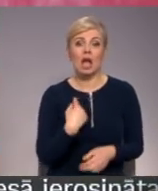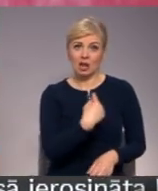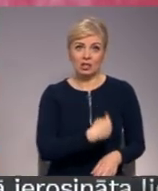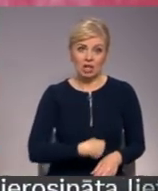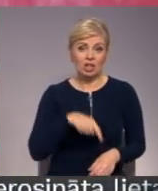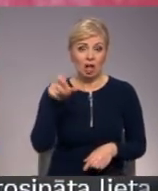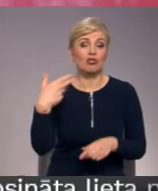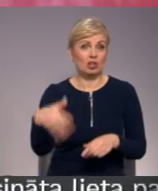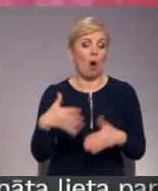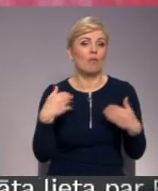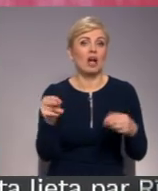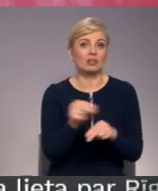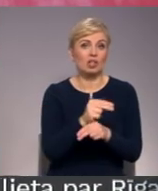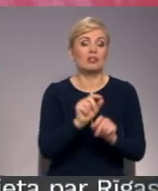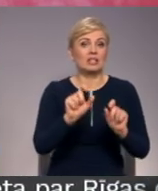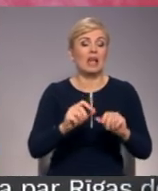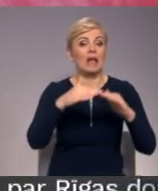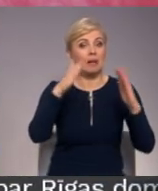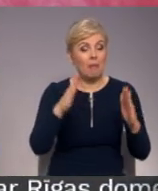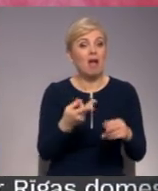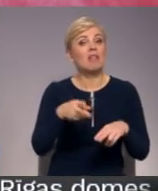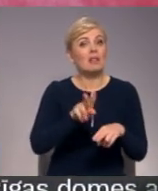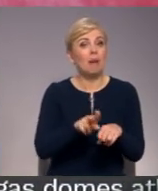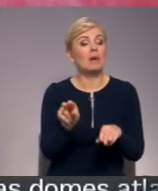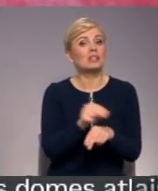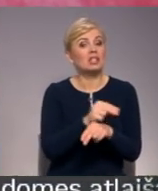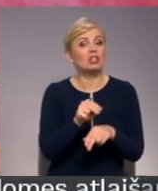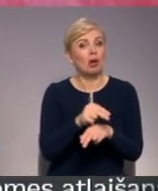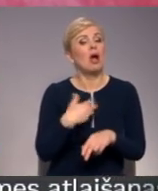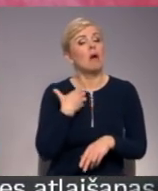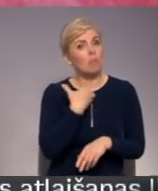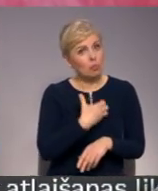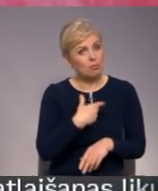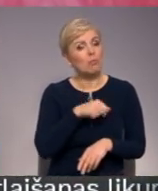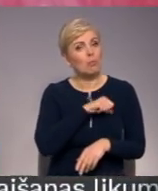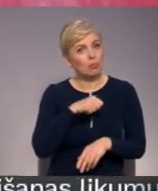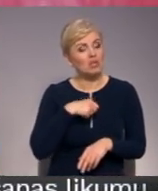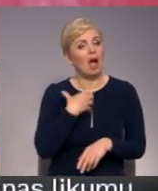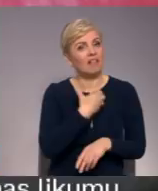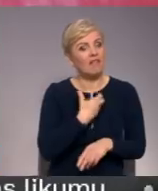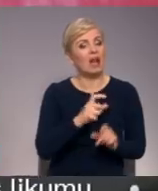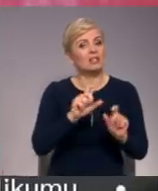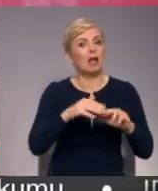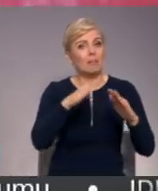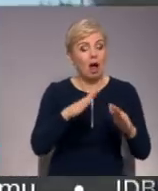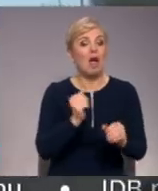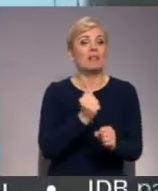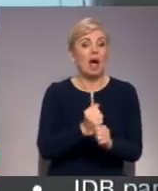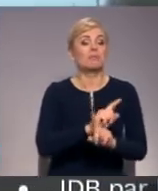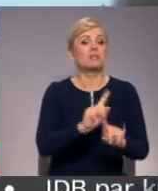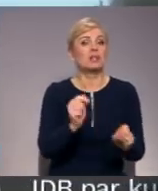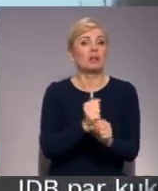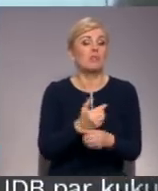Kīnieši izārstējās, sēdēja mājās, tāpēc izārstējās. Laikam arī mums vajadzētu sēdēt mājās. Bet darbs ir darbs, neko